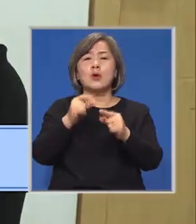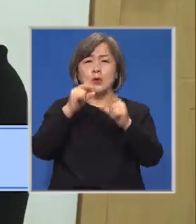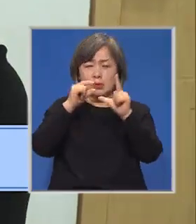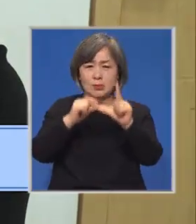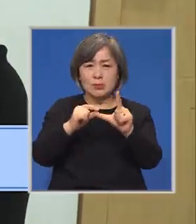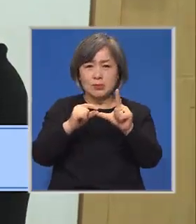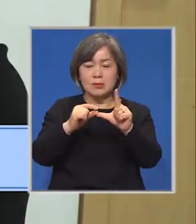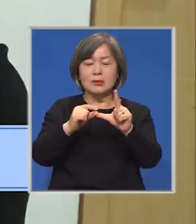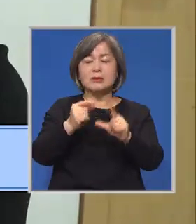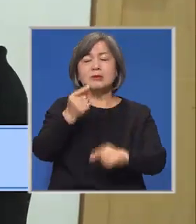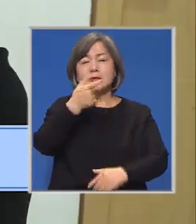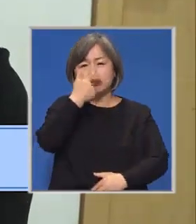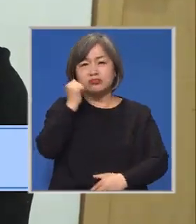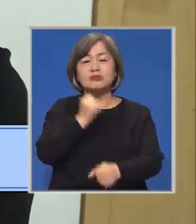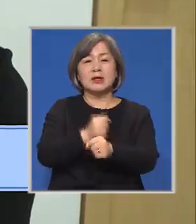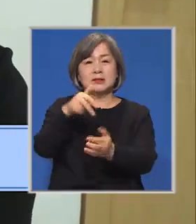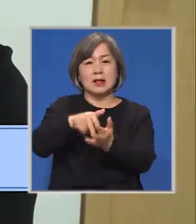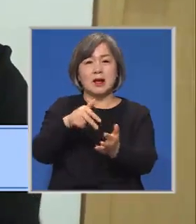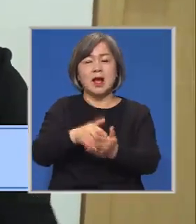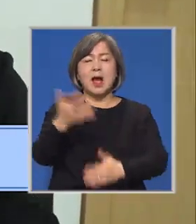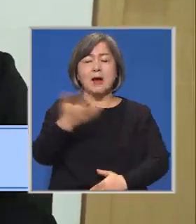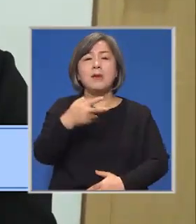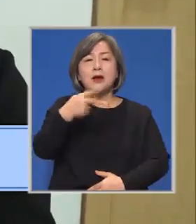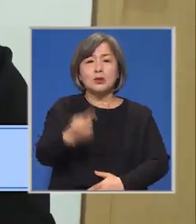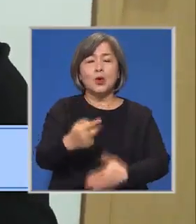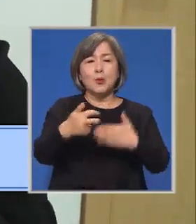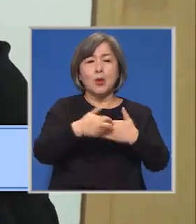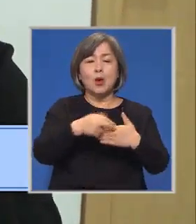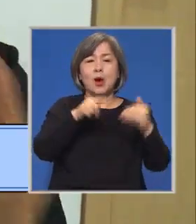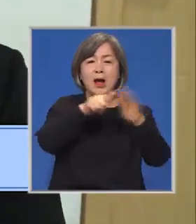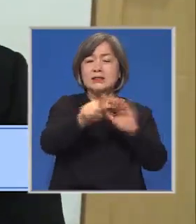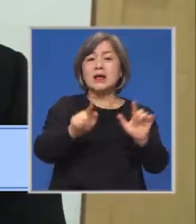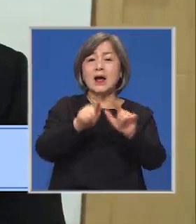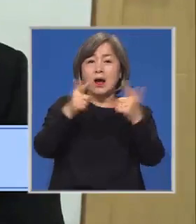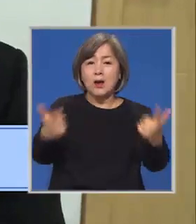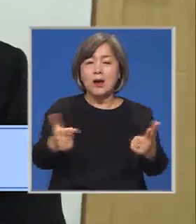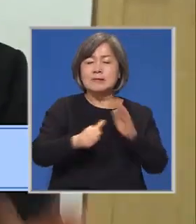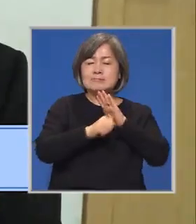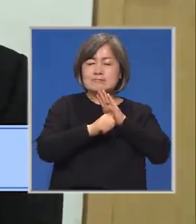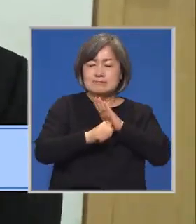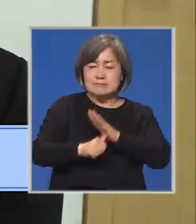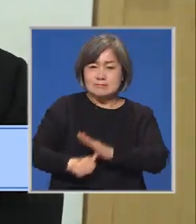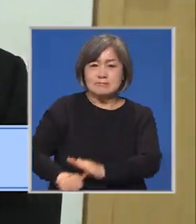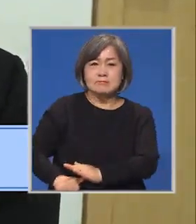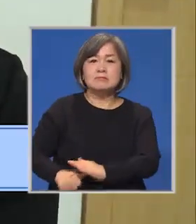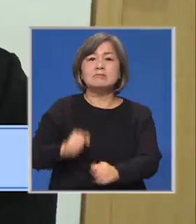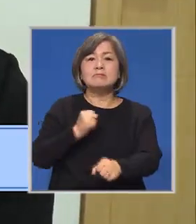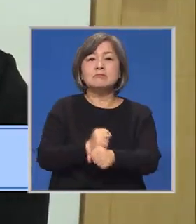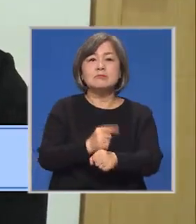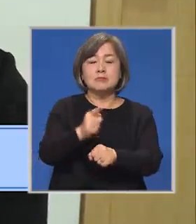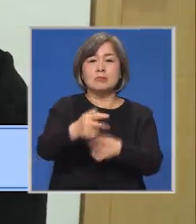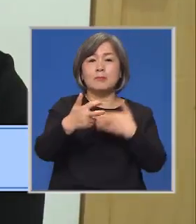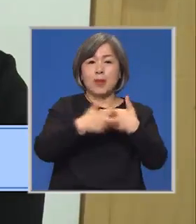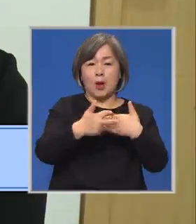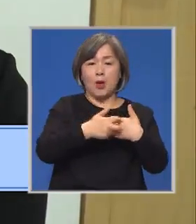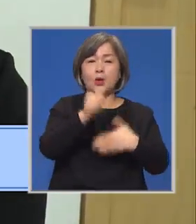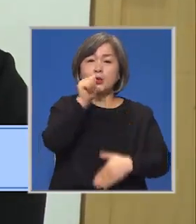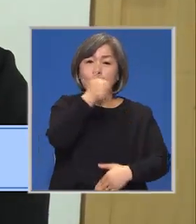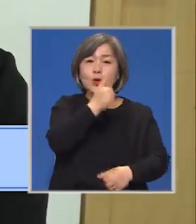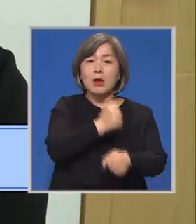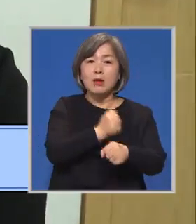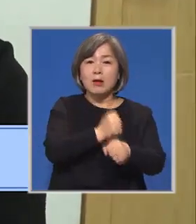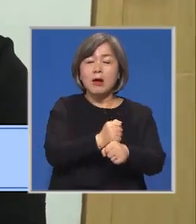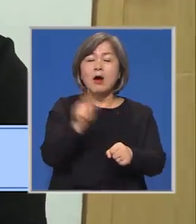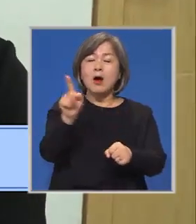통역사들은 적단 말이에요. 그러면 아파도 병원을 안 가고 그냥 참아버리는. 그래서 의료